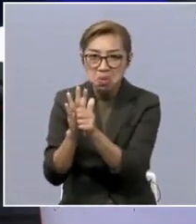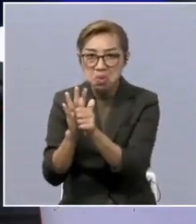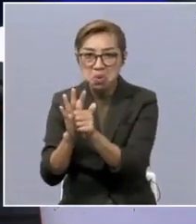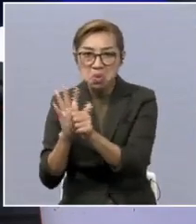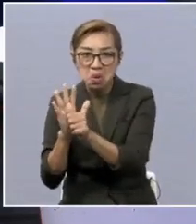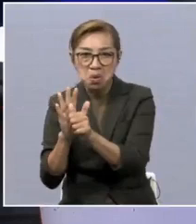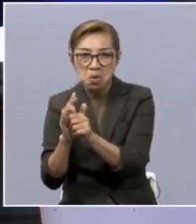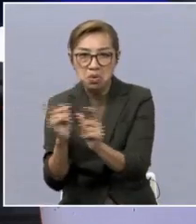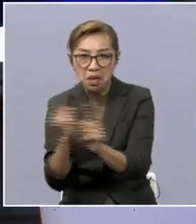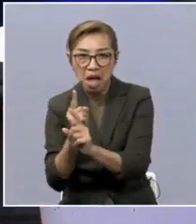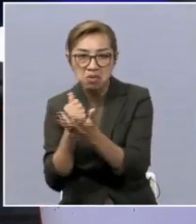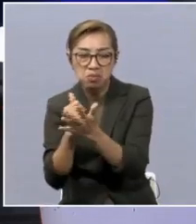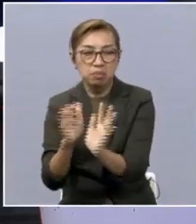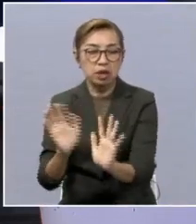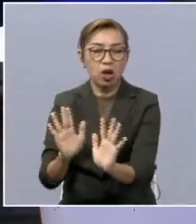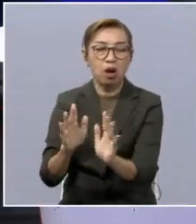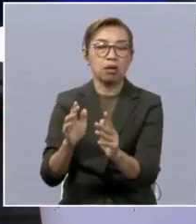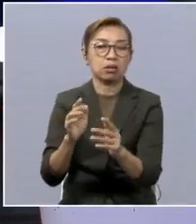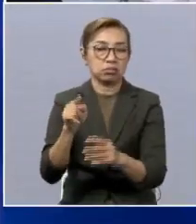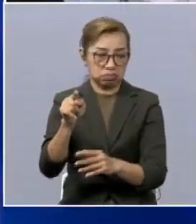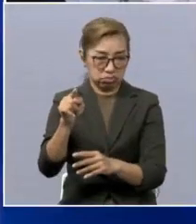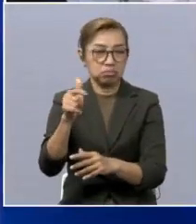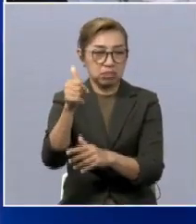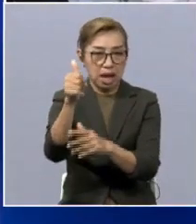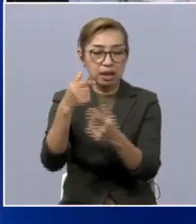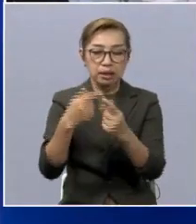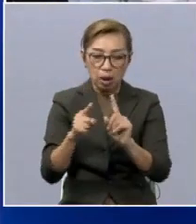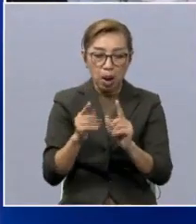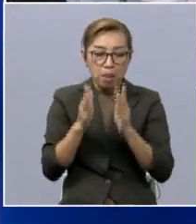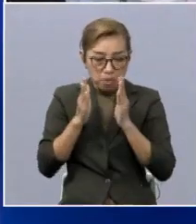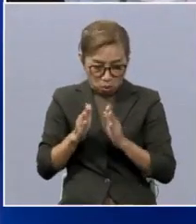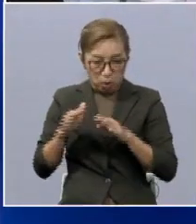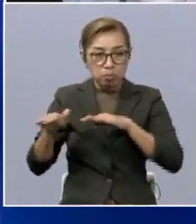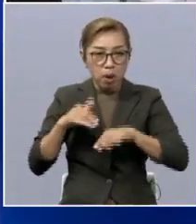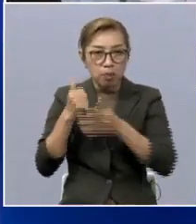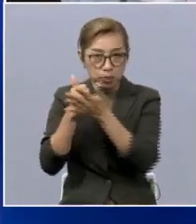ครับแต่ก็มีหลายคนเหมือนกันที่เตรียมความพร้อมอยู่แล้วในเรื่องนี้หนึ่ง